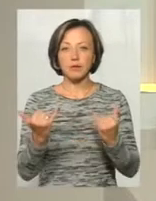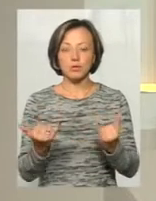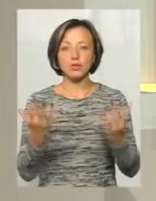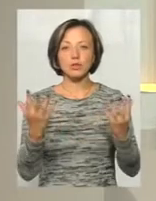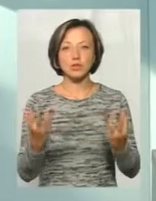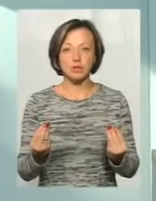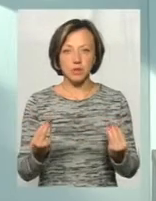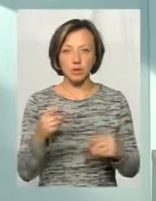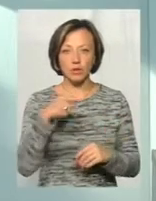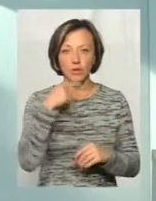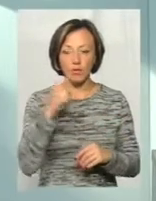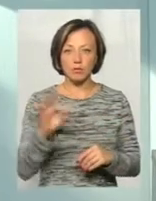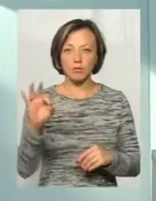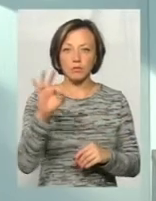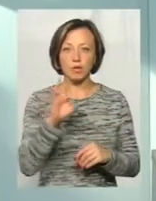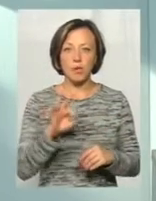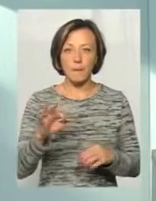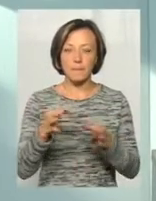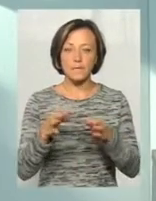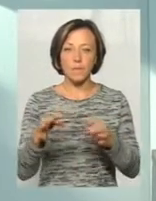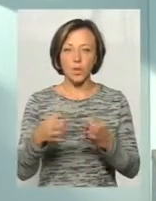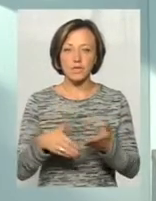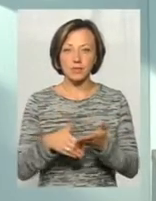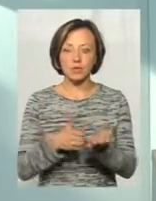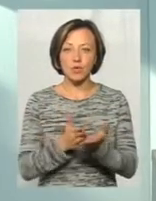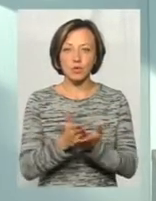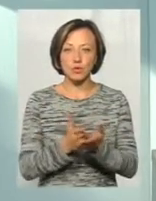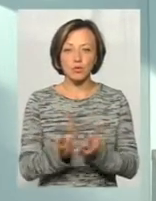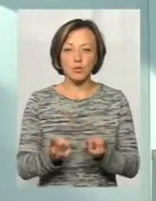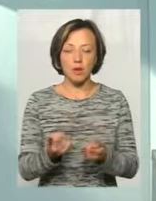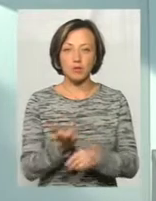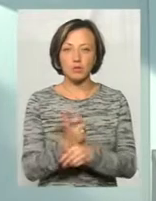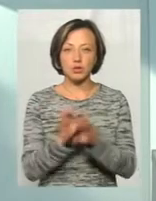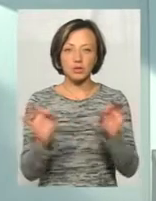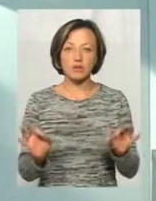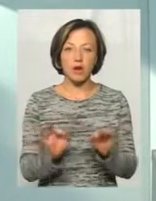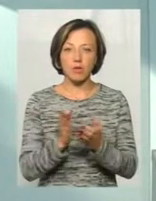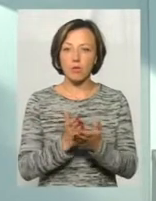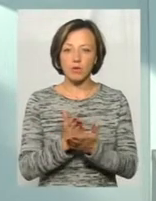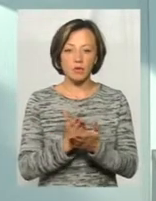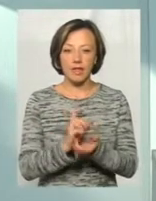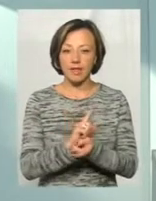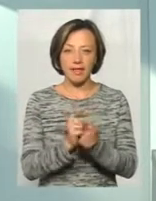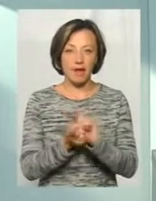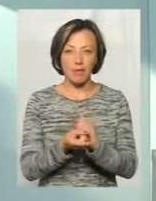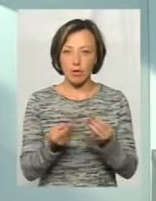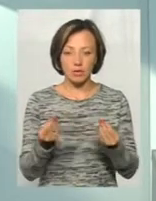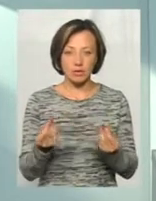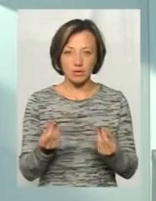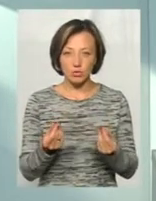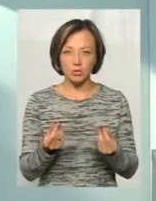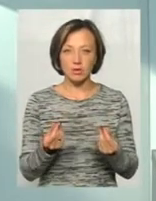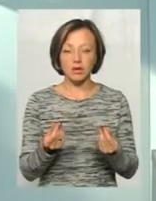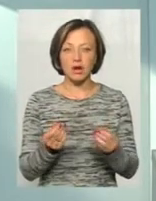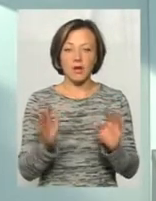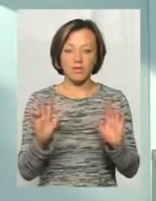ми говоримо про монетизацію послуги з опалення. Більше ніякі послуги не монетизуються. От і